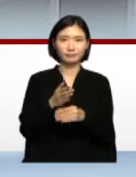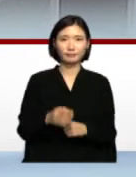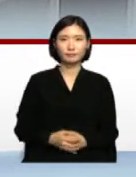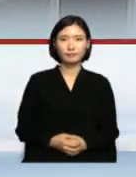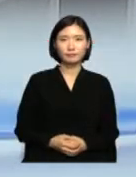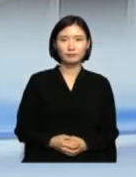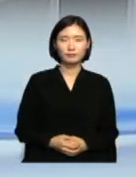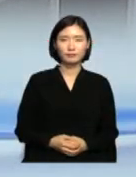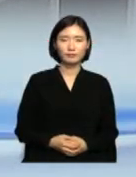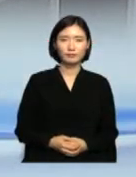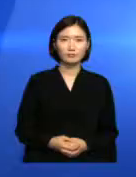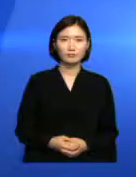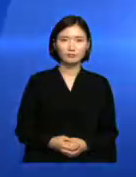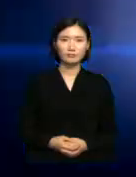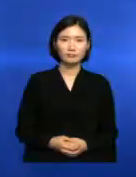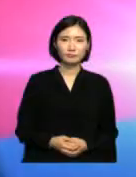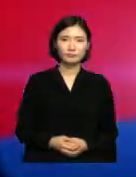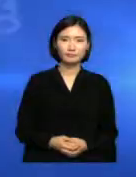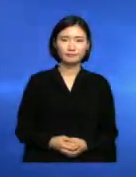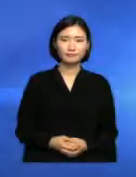보도에 신승훈 기자입니다.